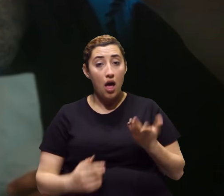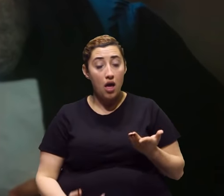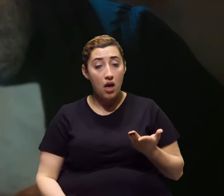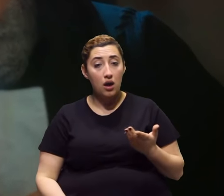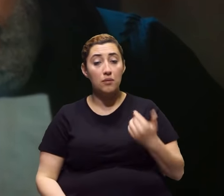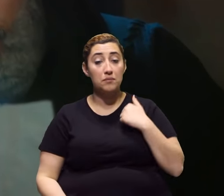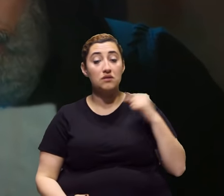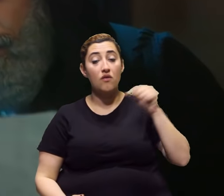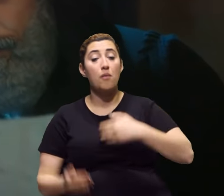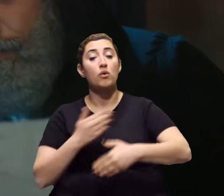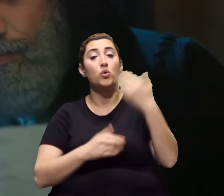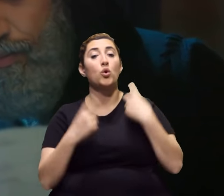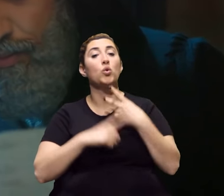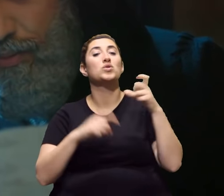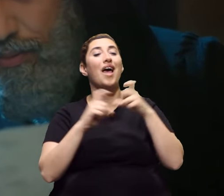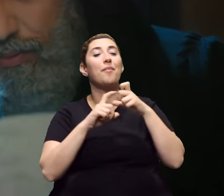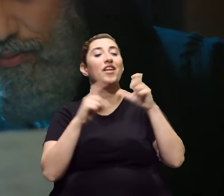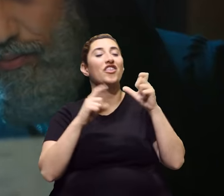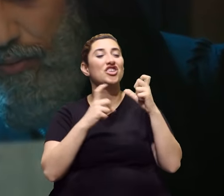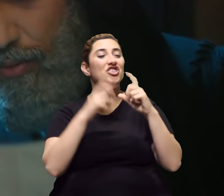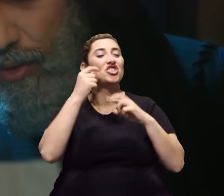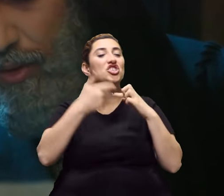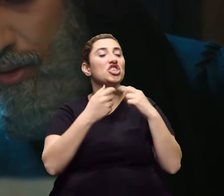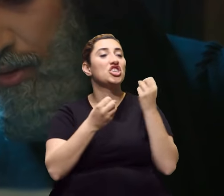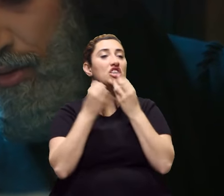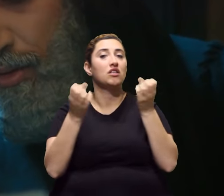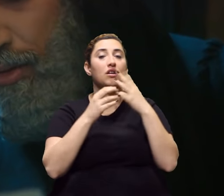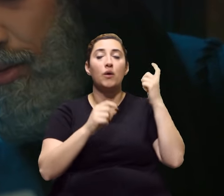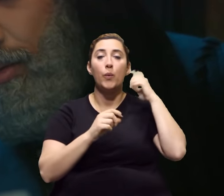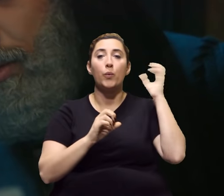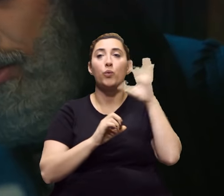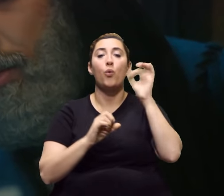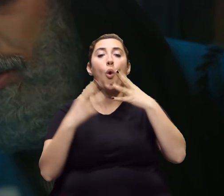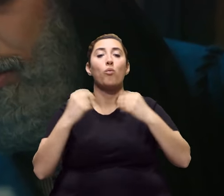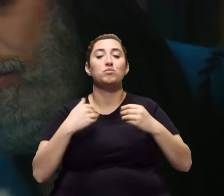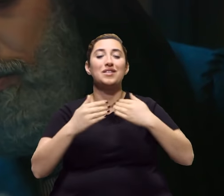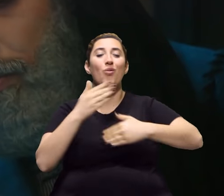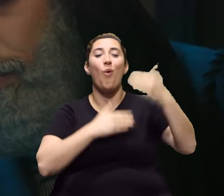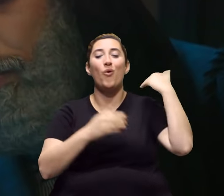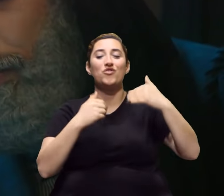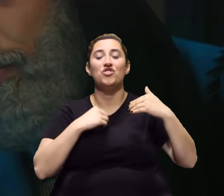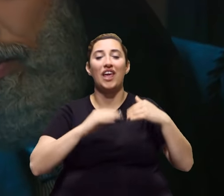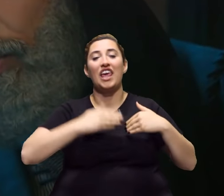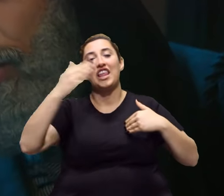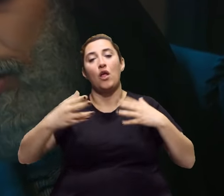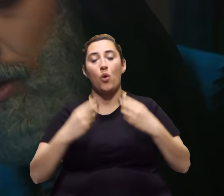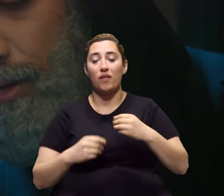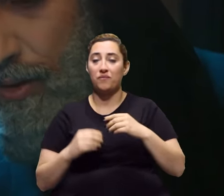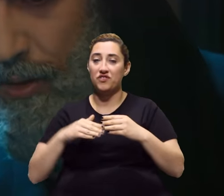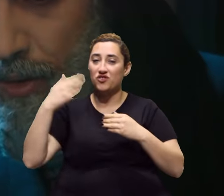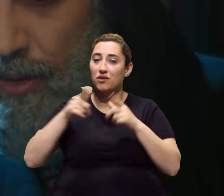ki biz ulaşmadan Yunus Emre'nin şiirlerini ulaştırmışlar bizden evvel gelip geçen dervişler yukarı illere. Destur